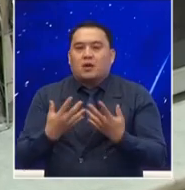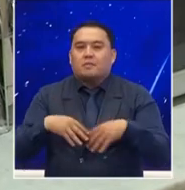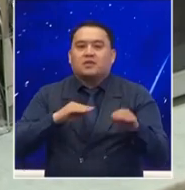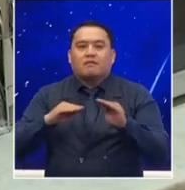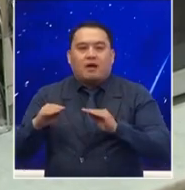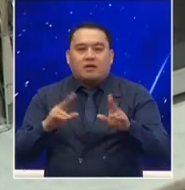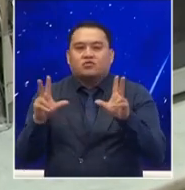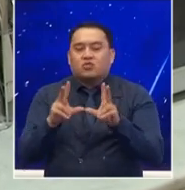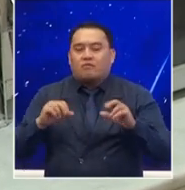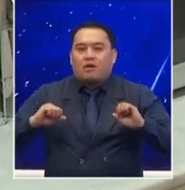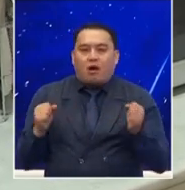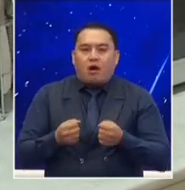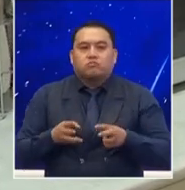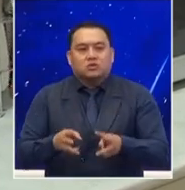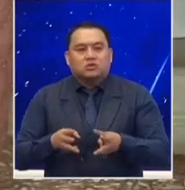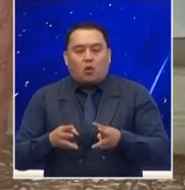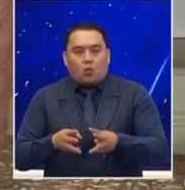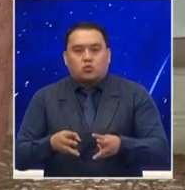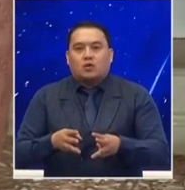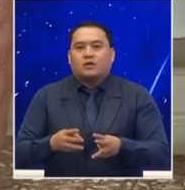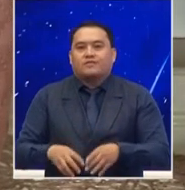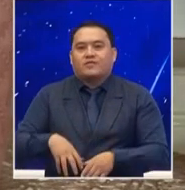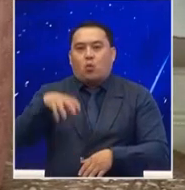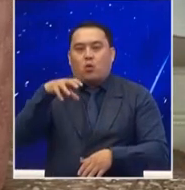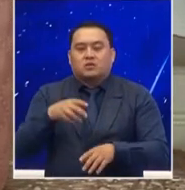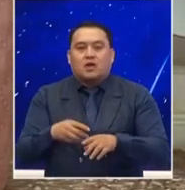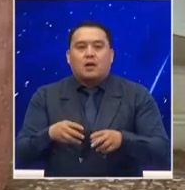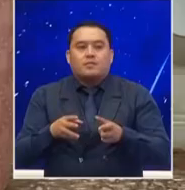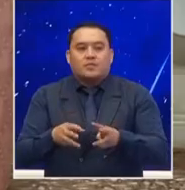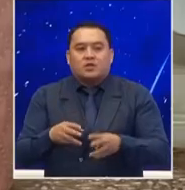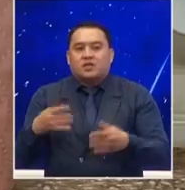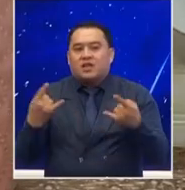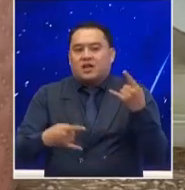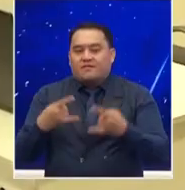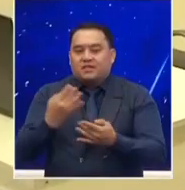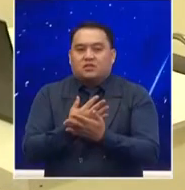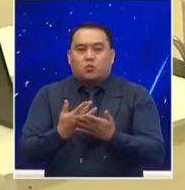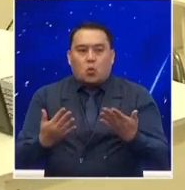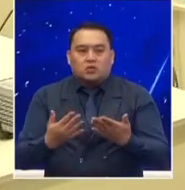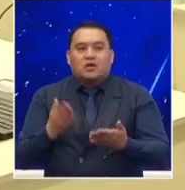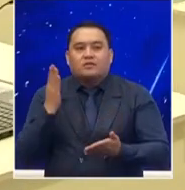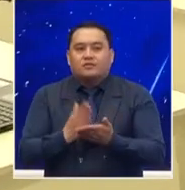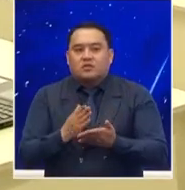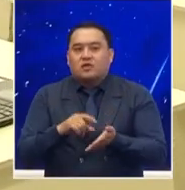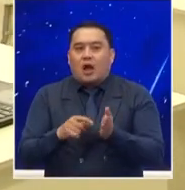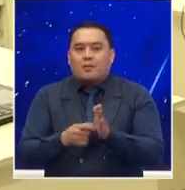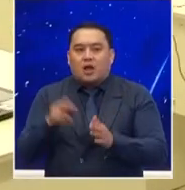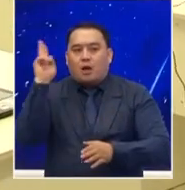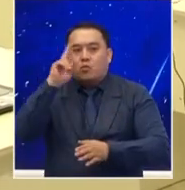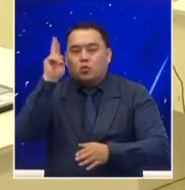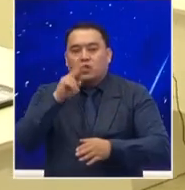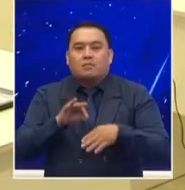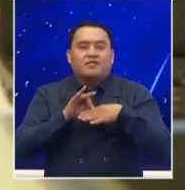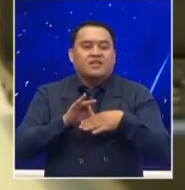техника. Это холодильник, газовая плита со встроенной вытяжкой, микроволновая печь, телевизор и прочее. Предусмотрены кабинеты для обучения